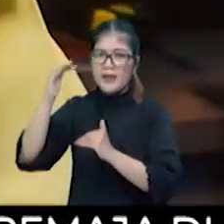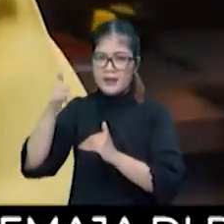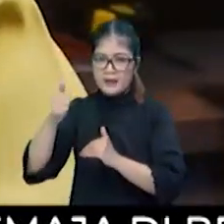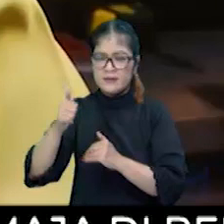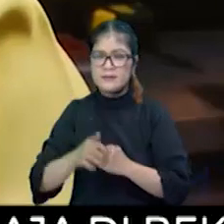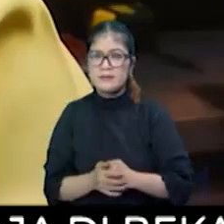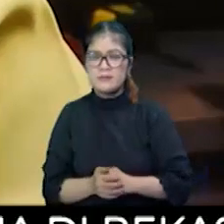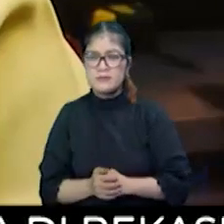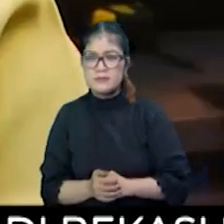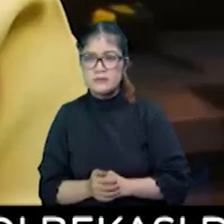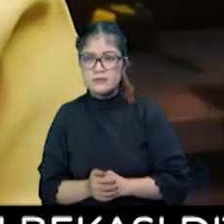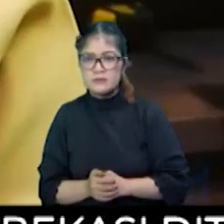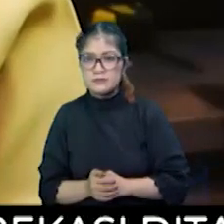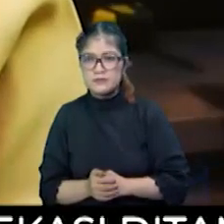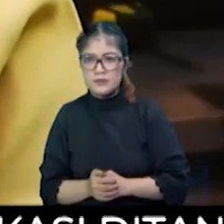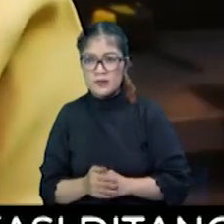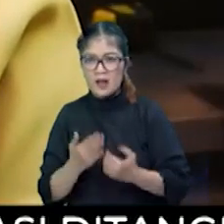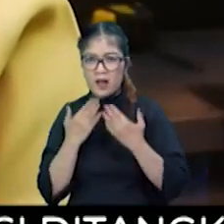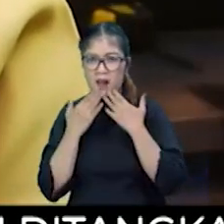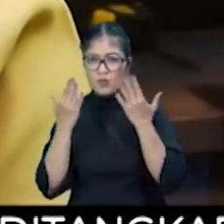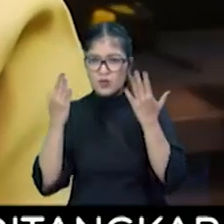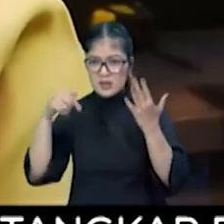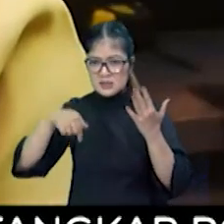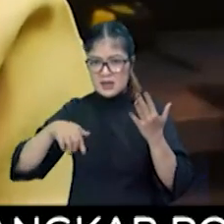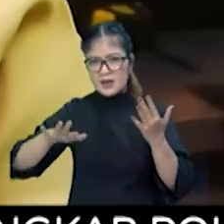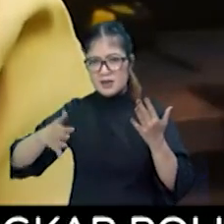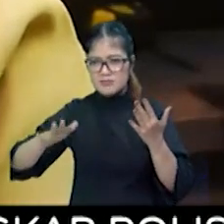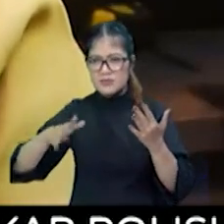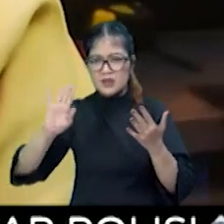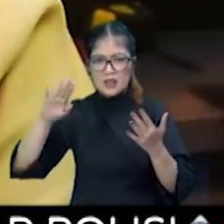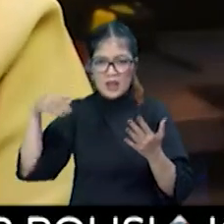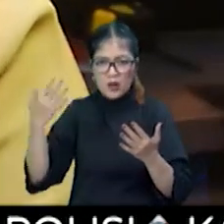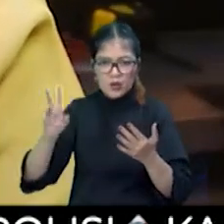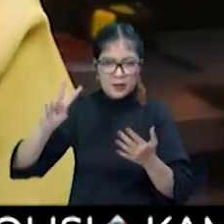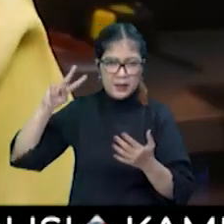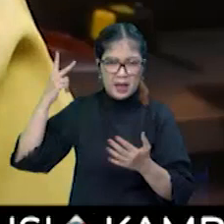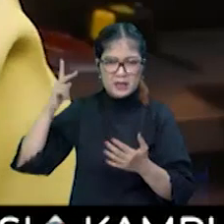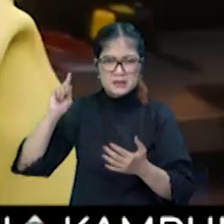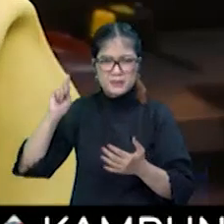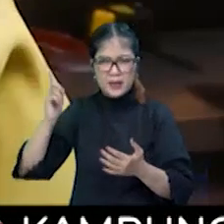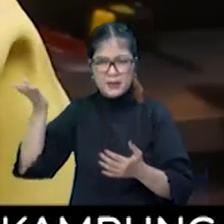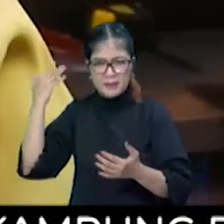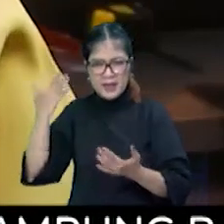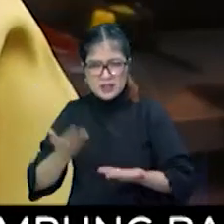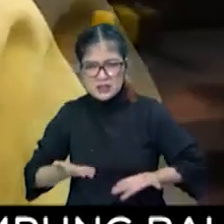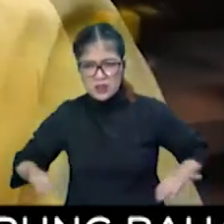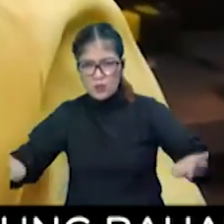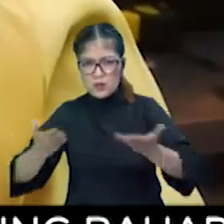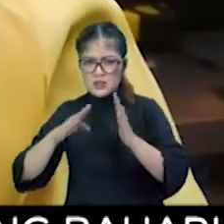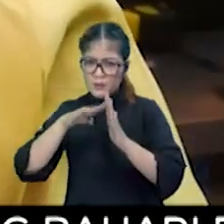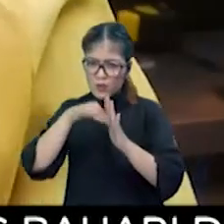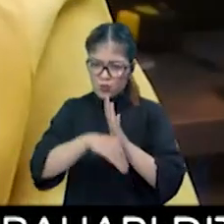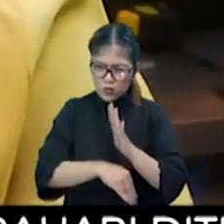Alhamdulillah sih mungkin tahun ini Ya lumayanlah daripada tahun-tahun kemarin ke mungkin karena dengan keadaan yang udah mulai bebas ya